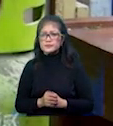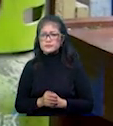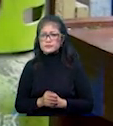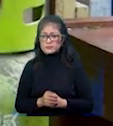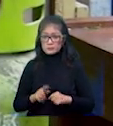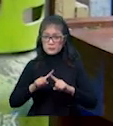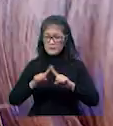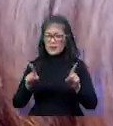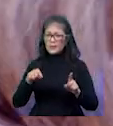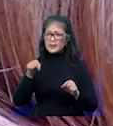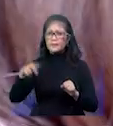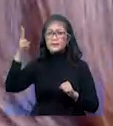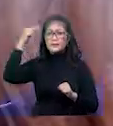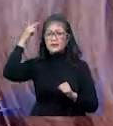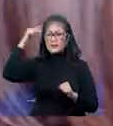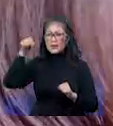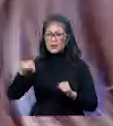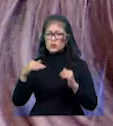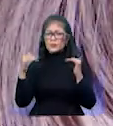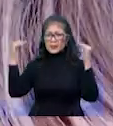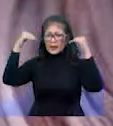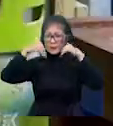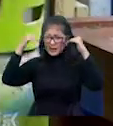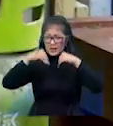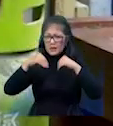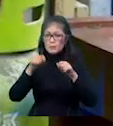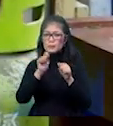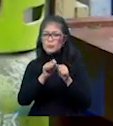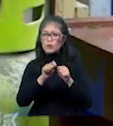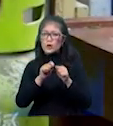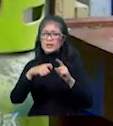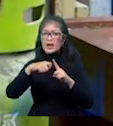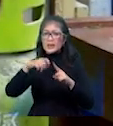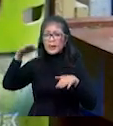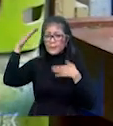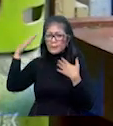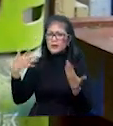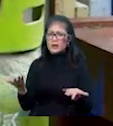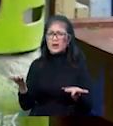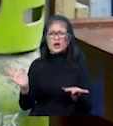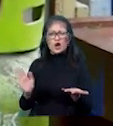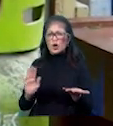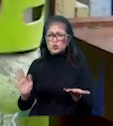dalam hal ini Pertamina Seperti apa dengan ada wacana pakai KTP Bagusan ya